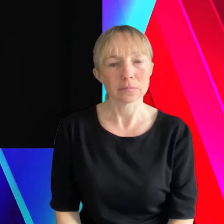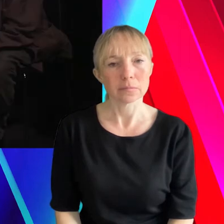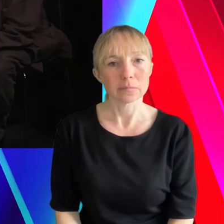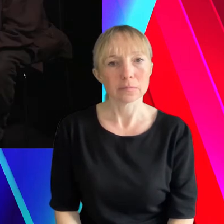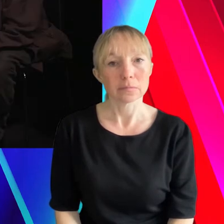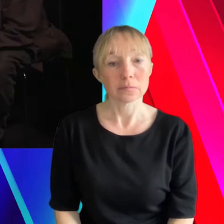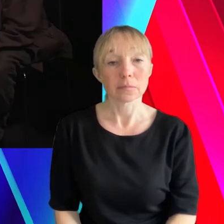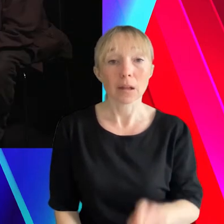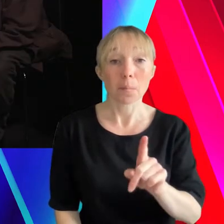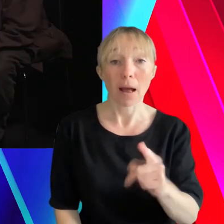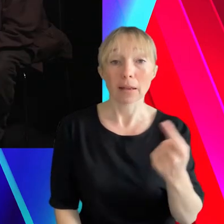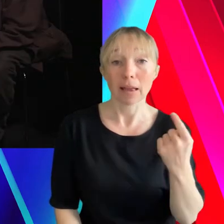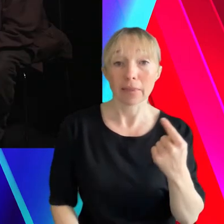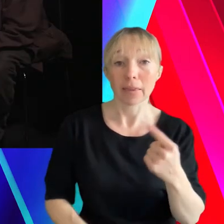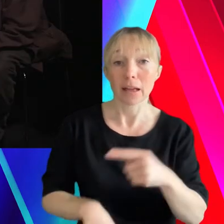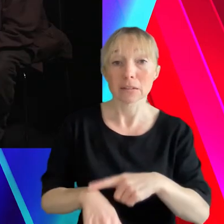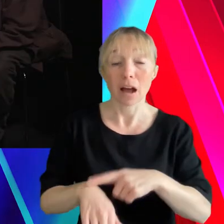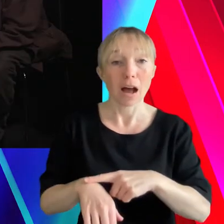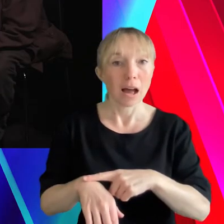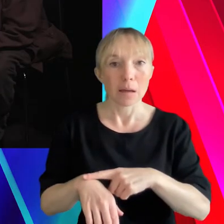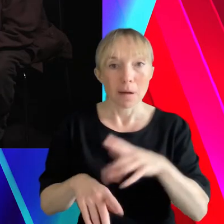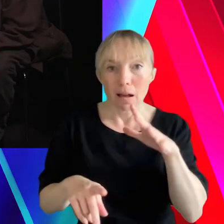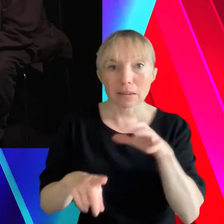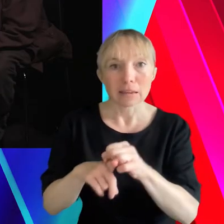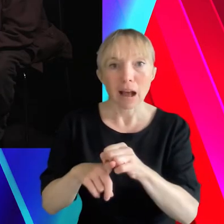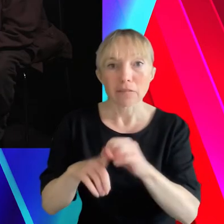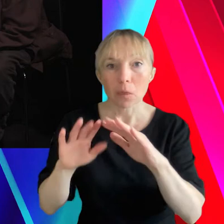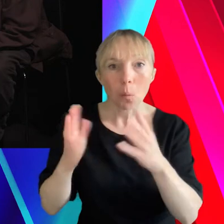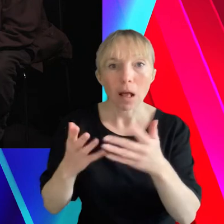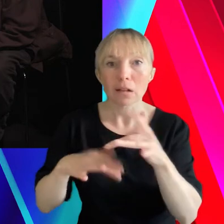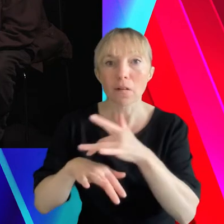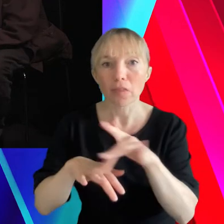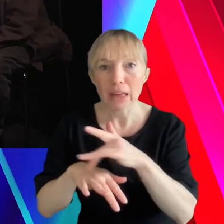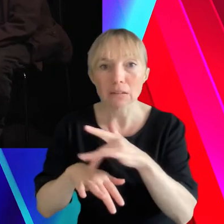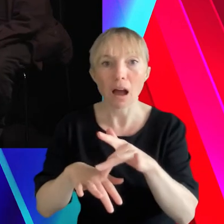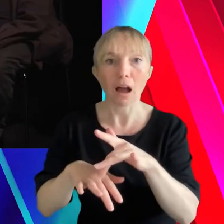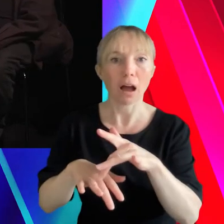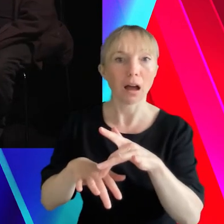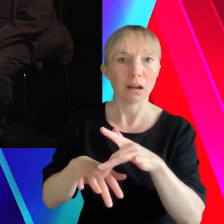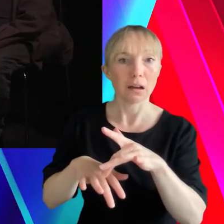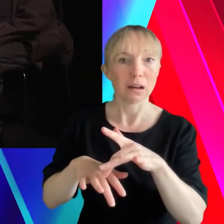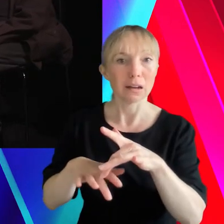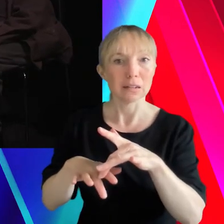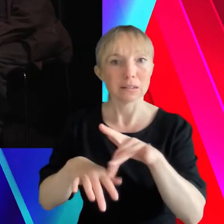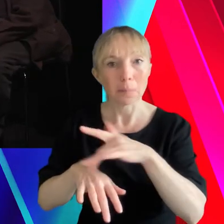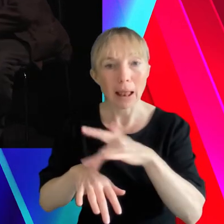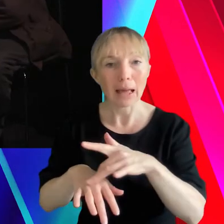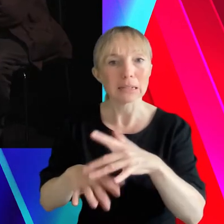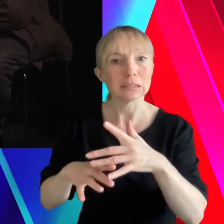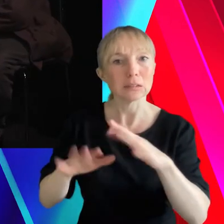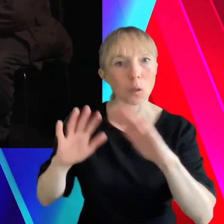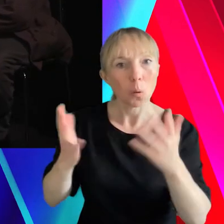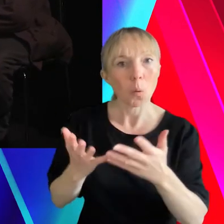شد. But then at the time discovering the world of theater plays, the world heritage of what I started